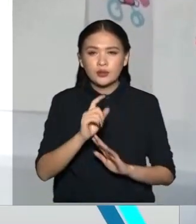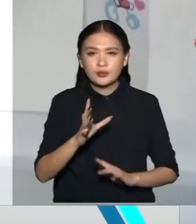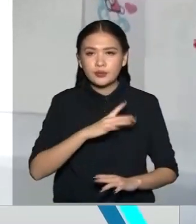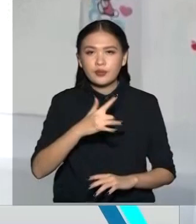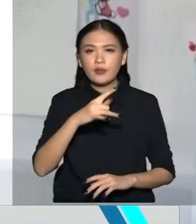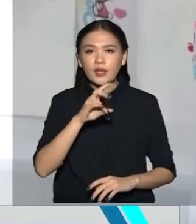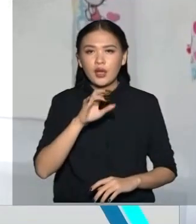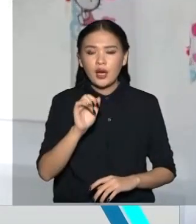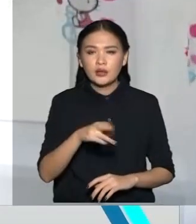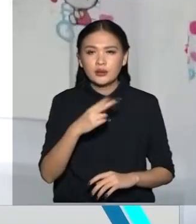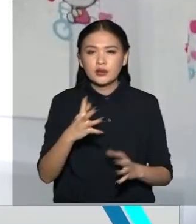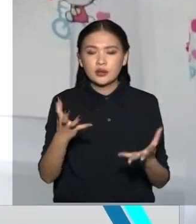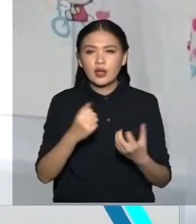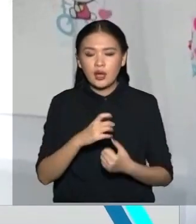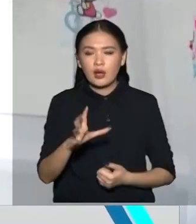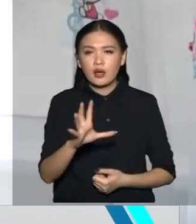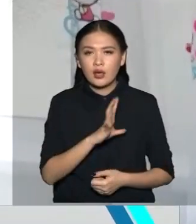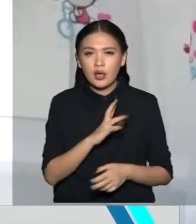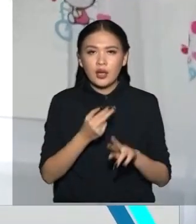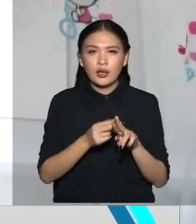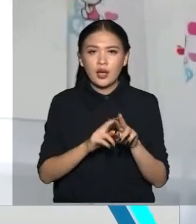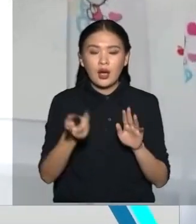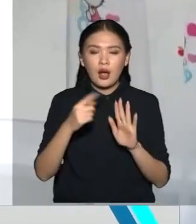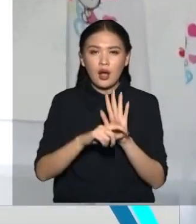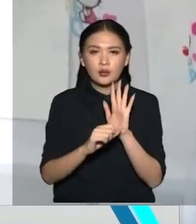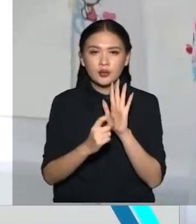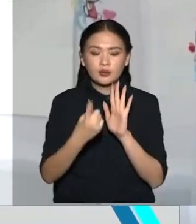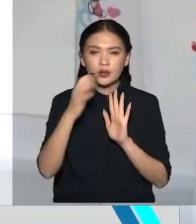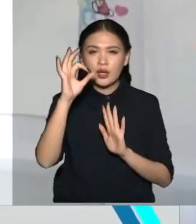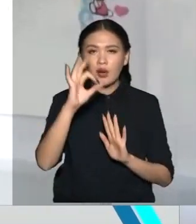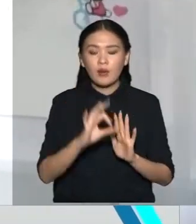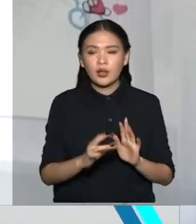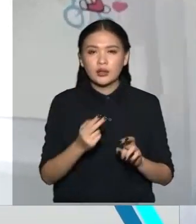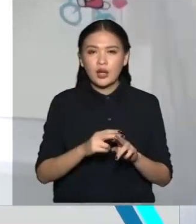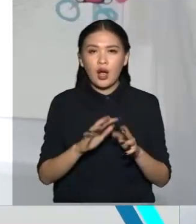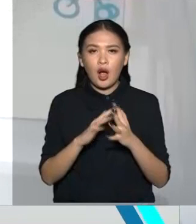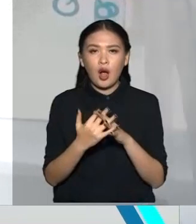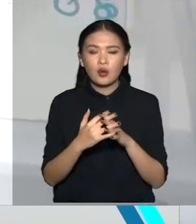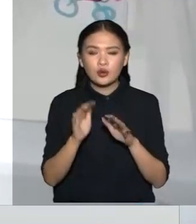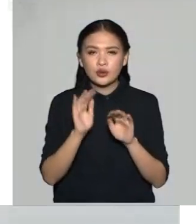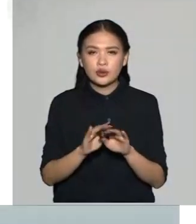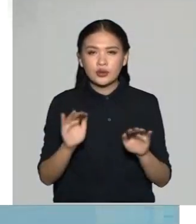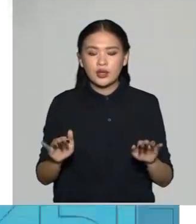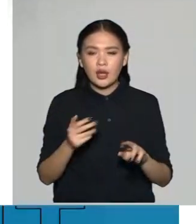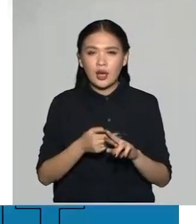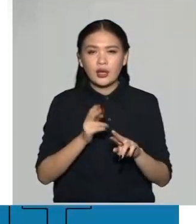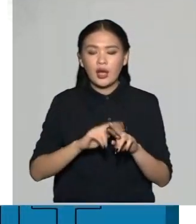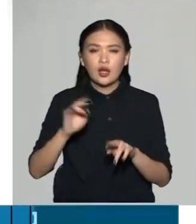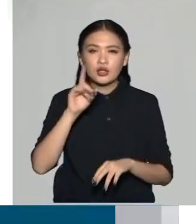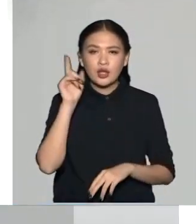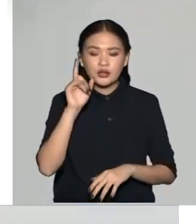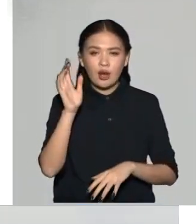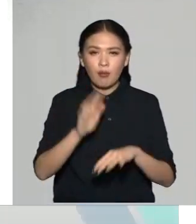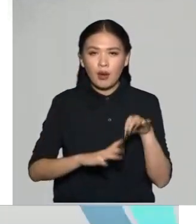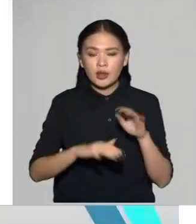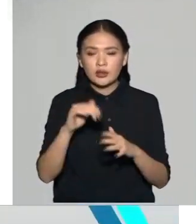алды. Оның ішінде 61%, 343-ші ауылдық жерлердің тұрғындары. Бізде жастар